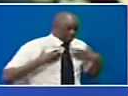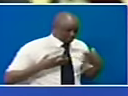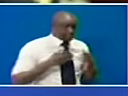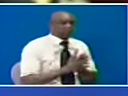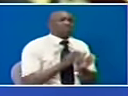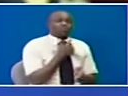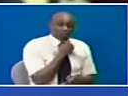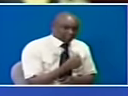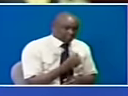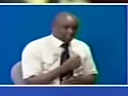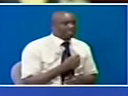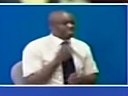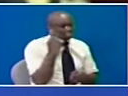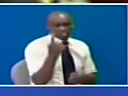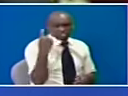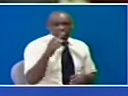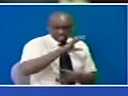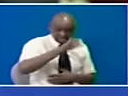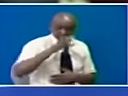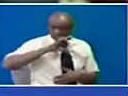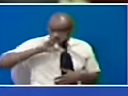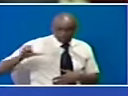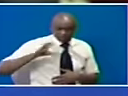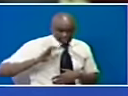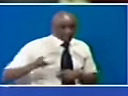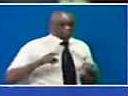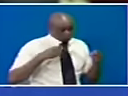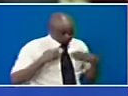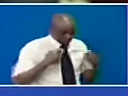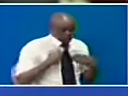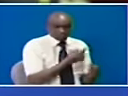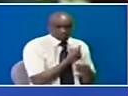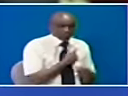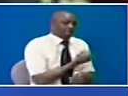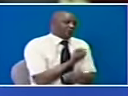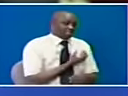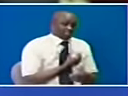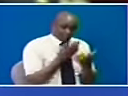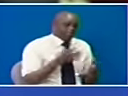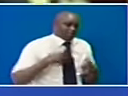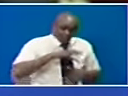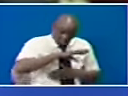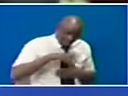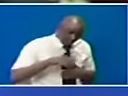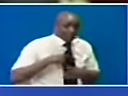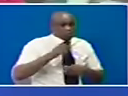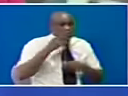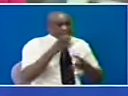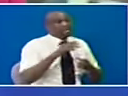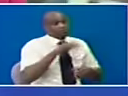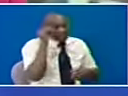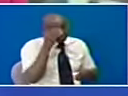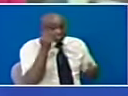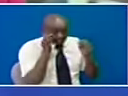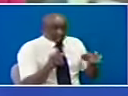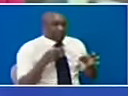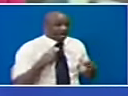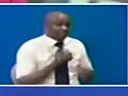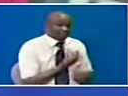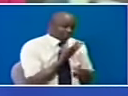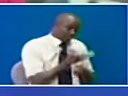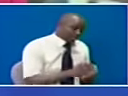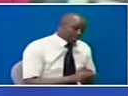tungependa kwamba kila kaunti kama itakuwa na kituo kama hicho, ili wananchi wetu waweze kwenda kupimwa mapema, ili waanze kutibiwa mapema